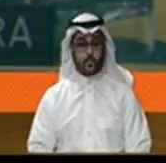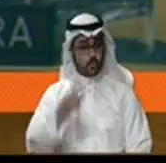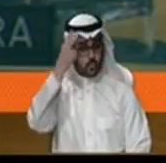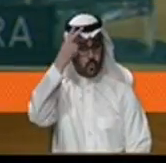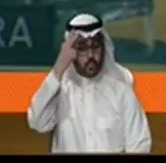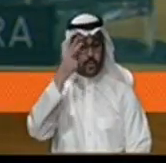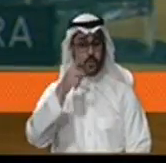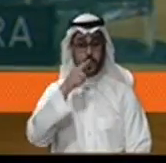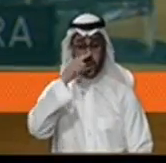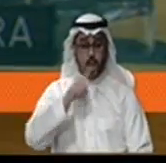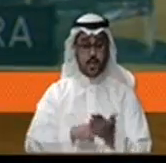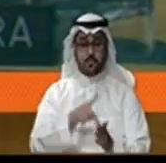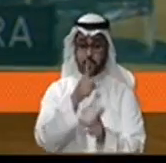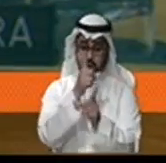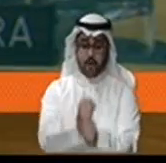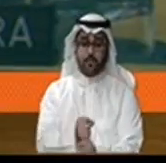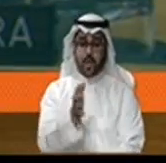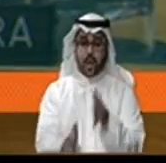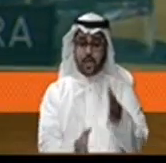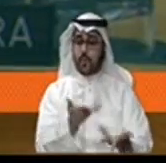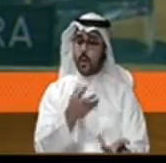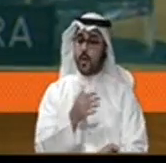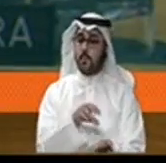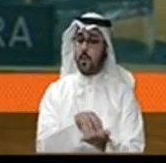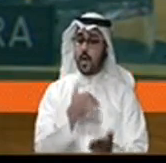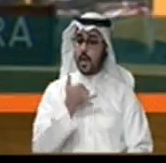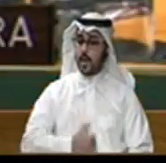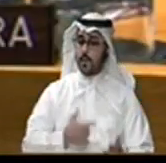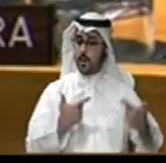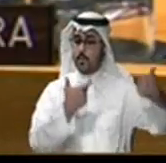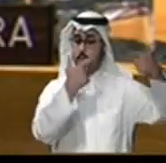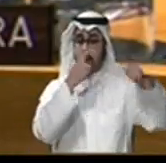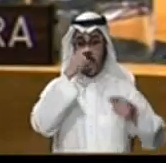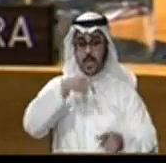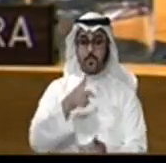المملكة تؤكد التزامها بحماية الأطفال في النزاع المسلح باليمن.